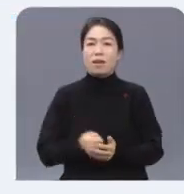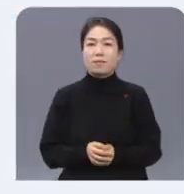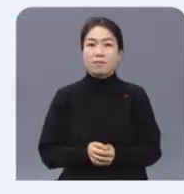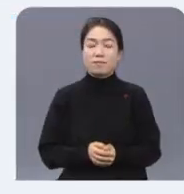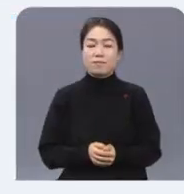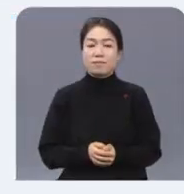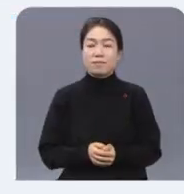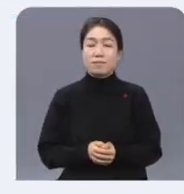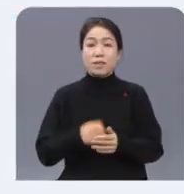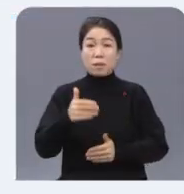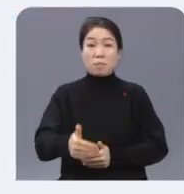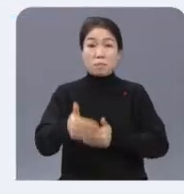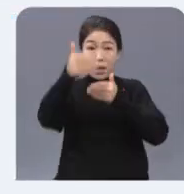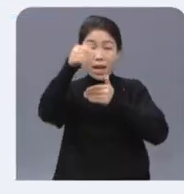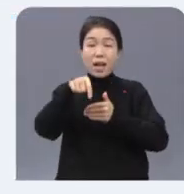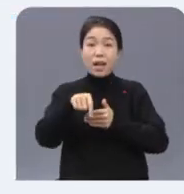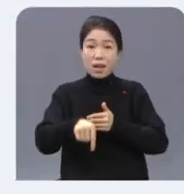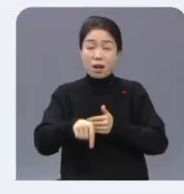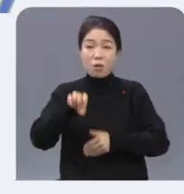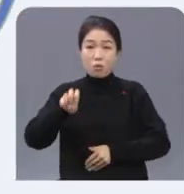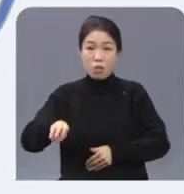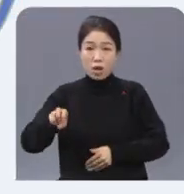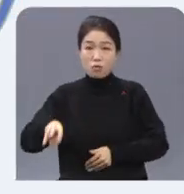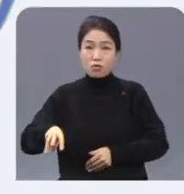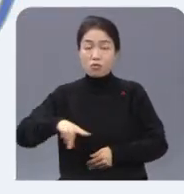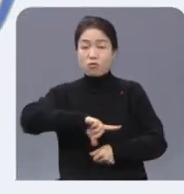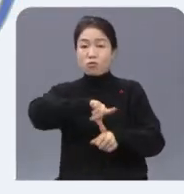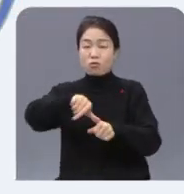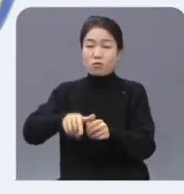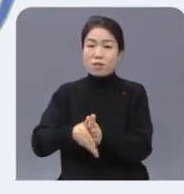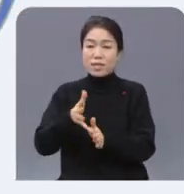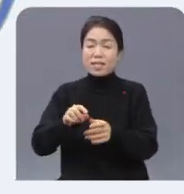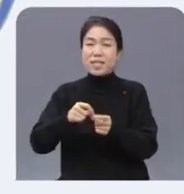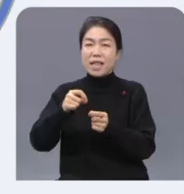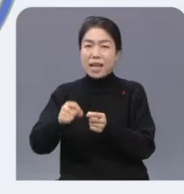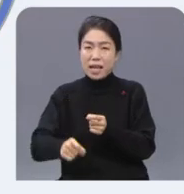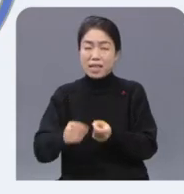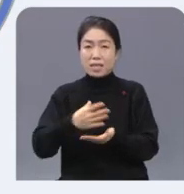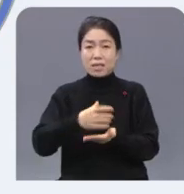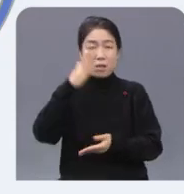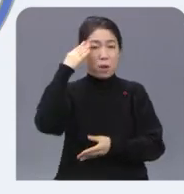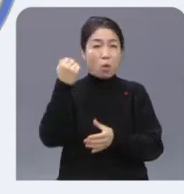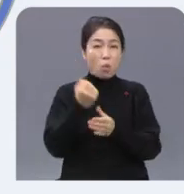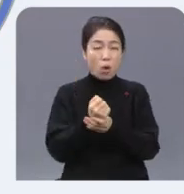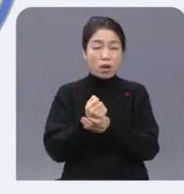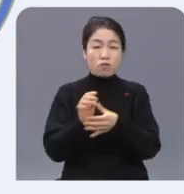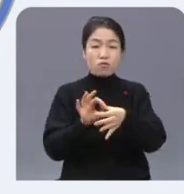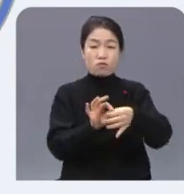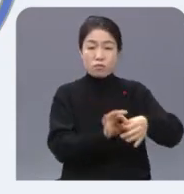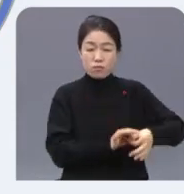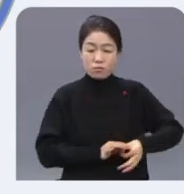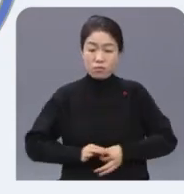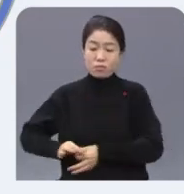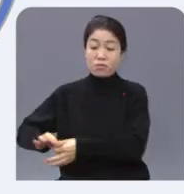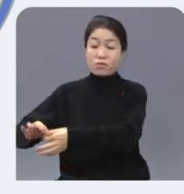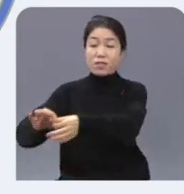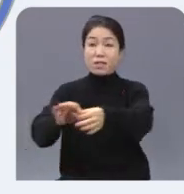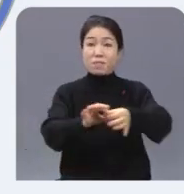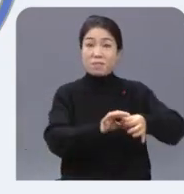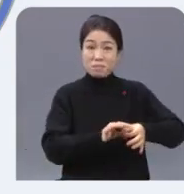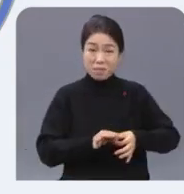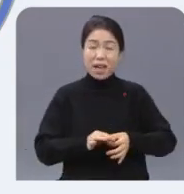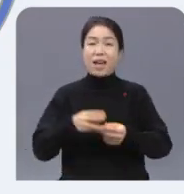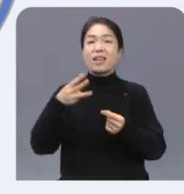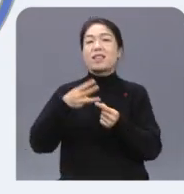이번에 개통된 도로는 광주와 인근 시군인 장성 담양 화순 등을 잇는 광주 외곽 제